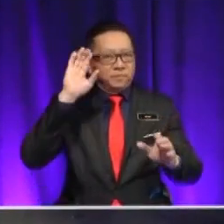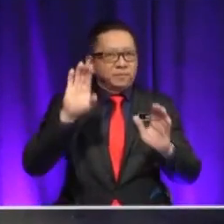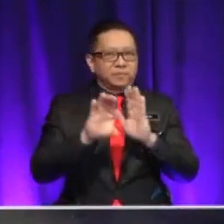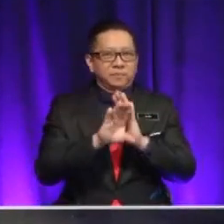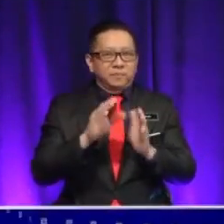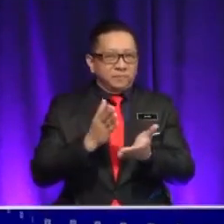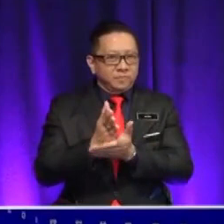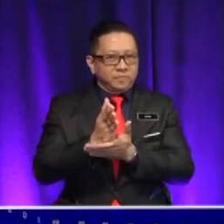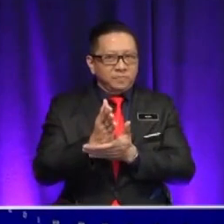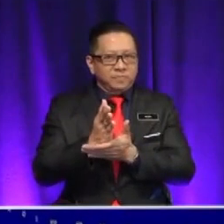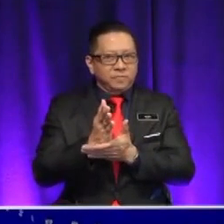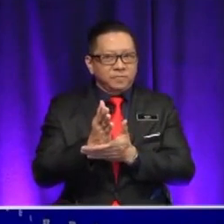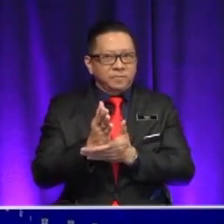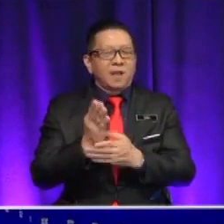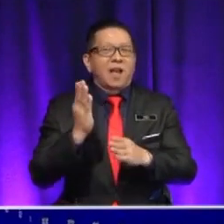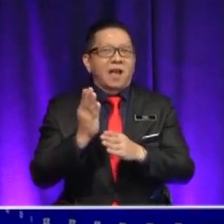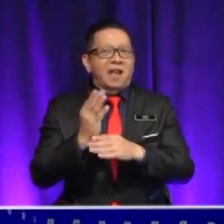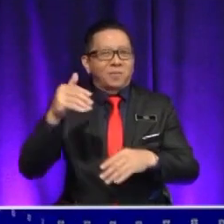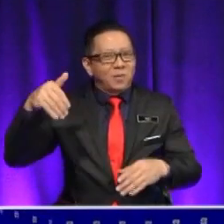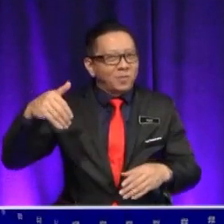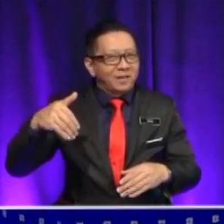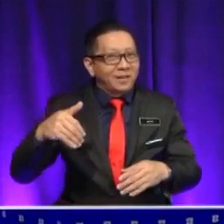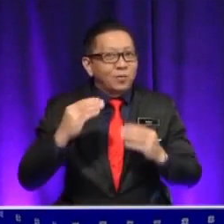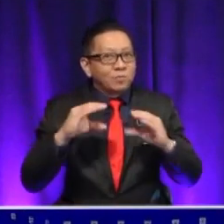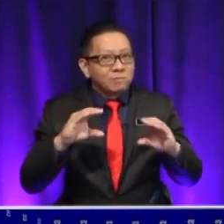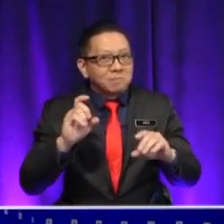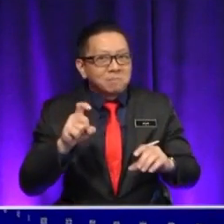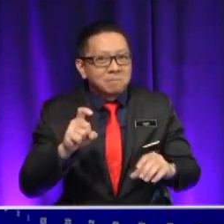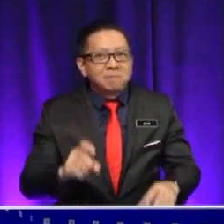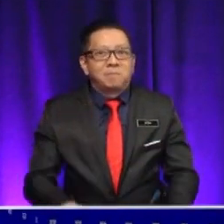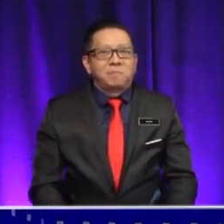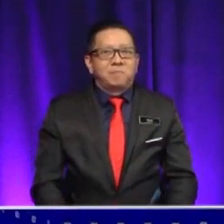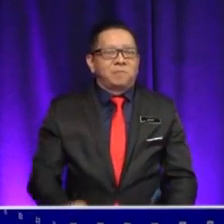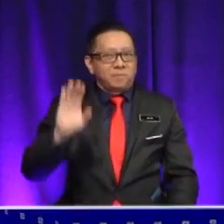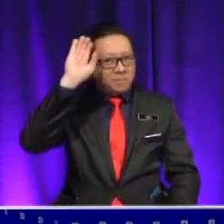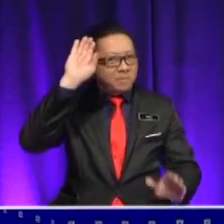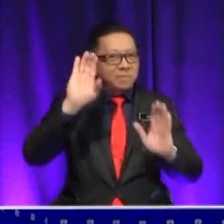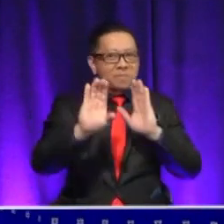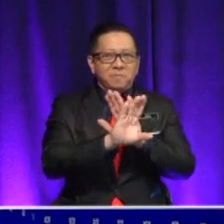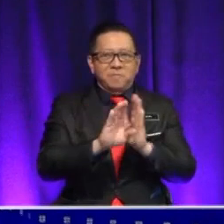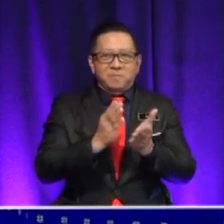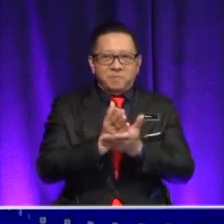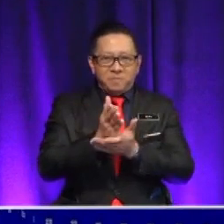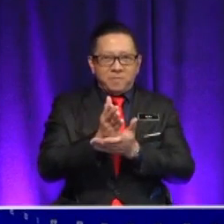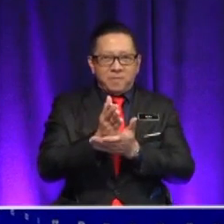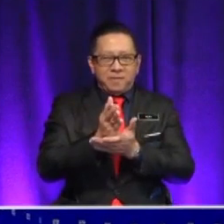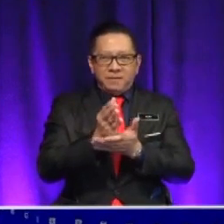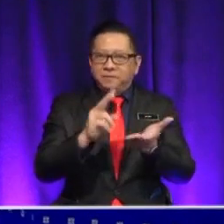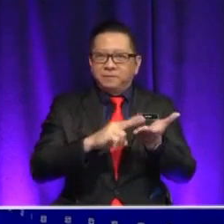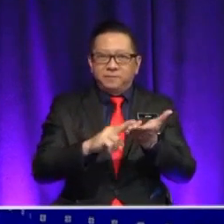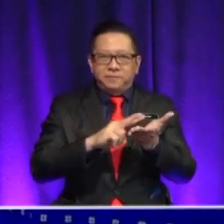kena cuba ni. Yang belum lagi tu, silakan cuba. Okey, kita ada gambar yang seterusnya. Boleh baca dekat